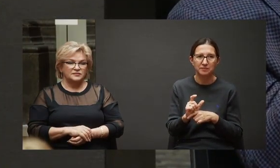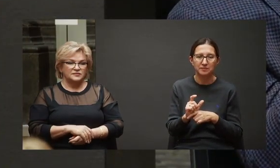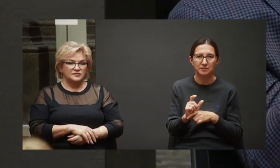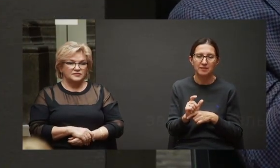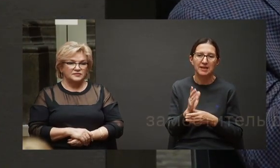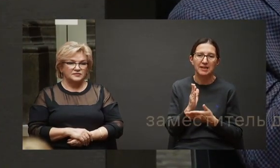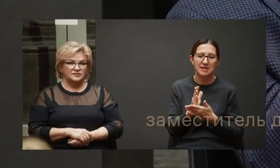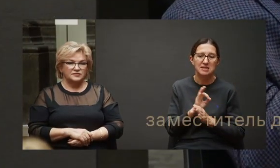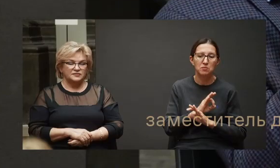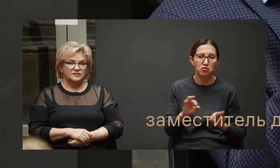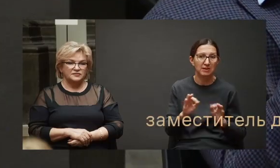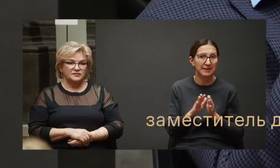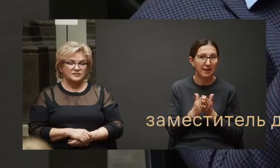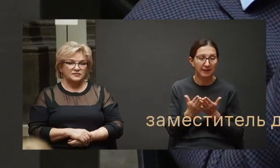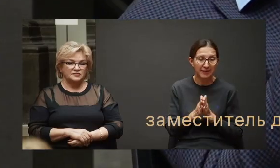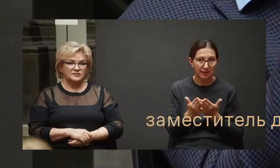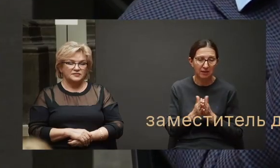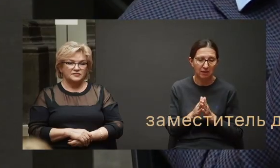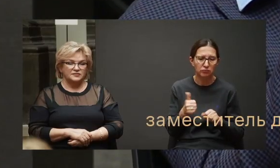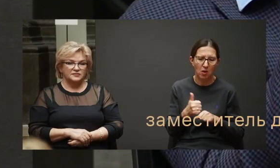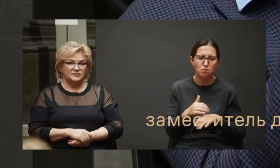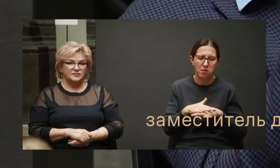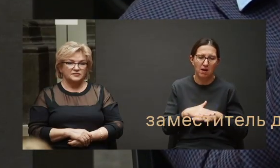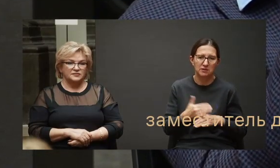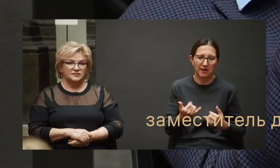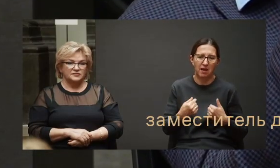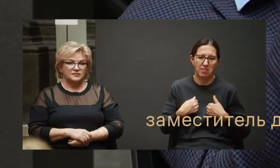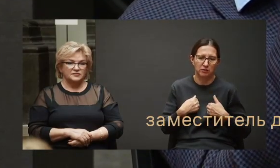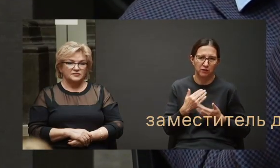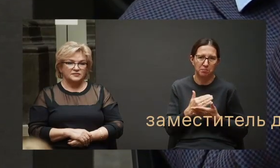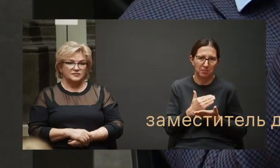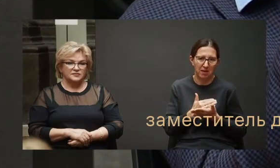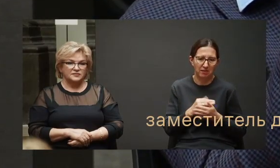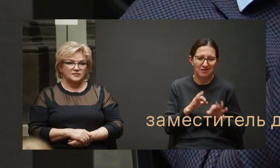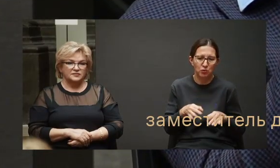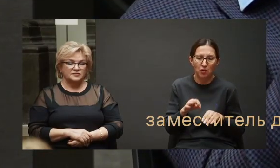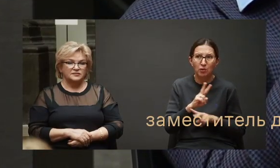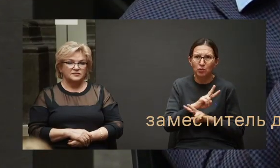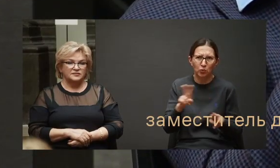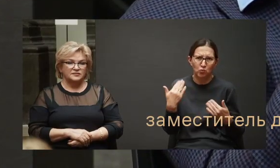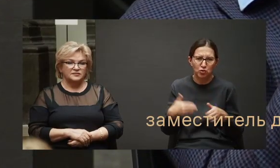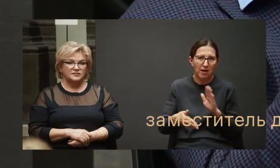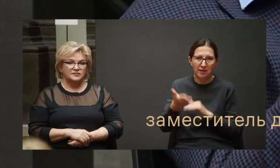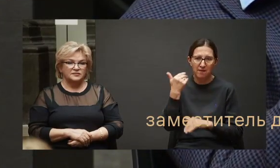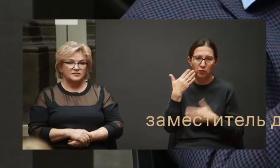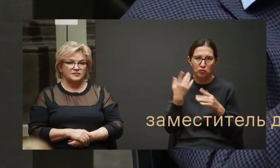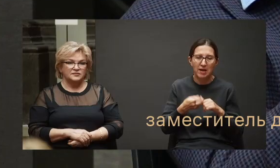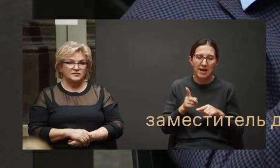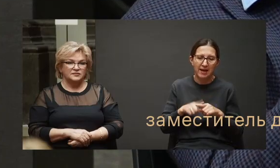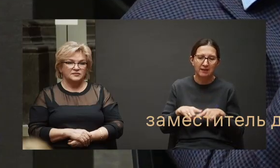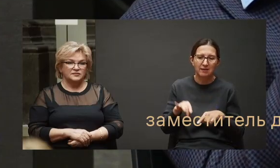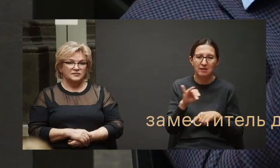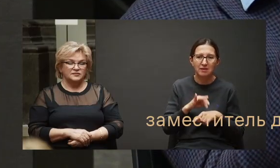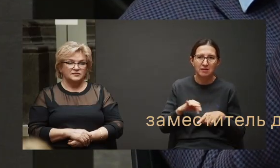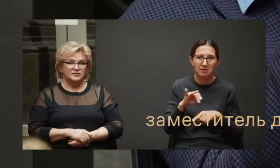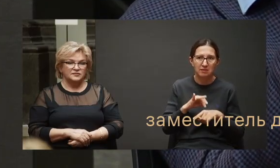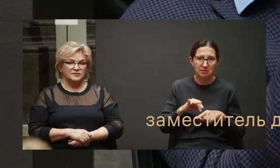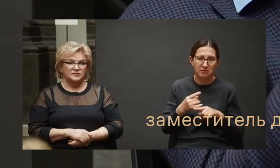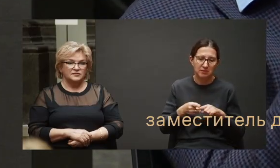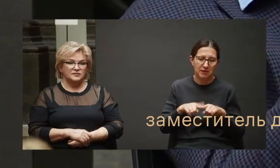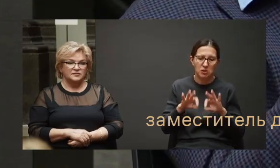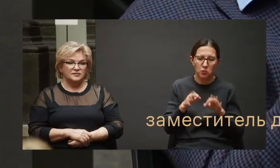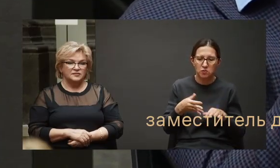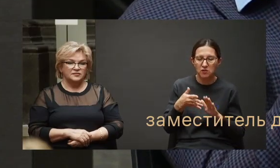Есть замечательная книга, базовая для нашей дисциплины, которую уже никто давно не читает. Это «История искусства древности» Иоганна Иоахима